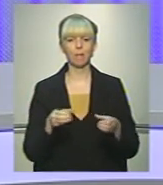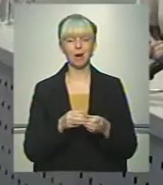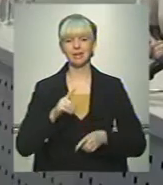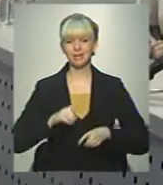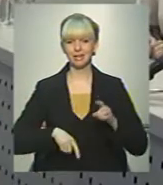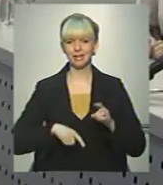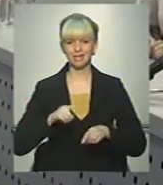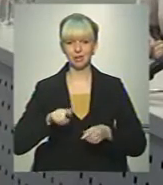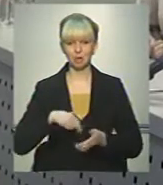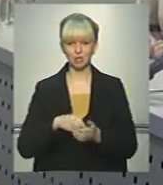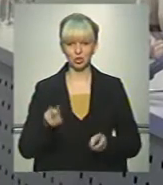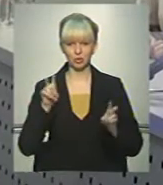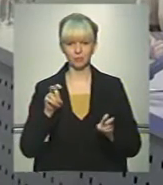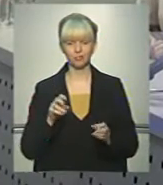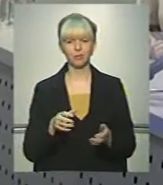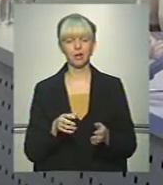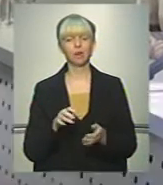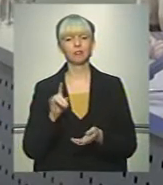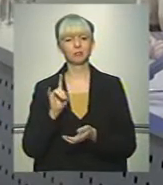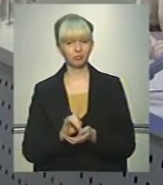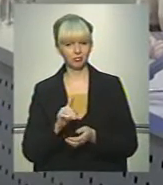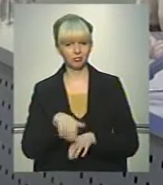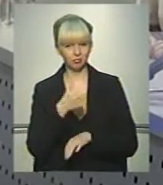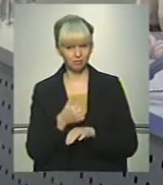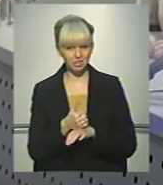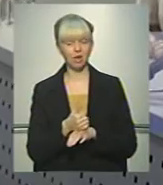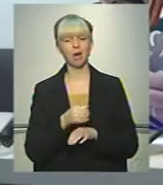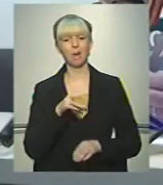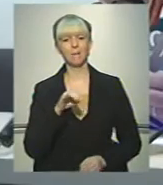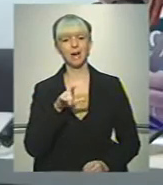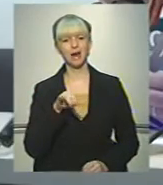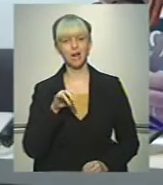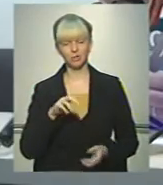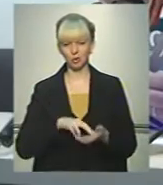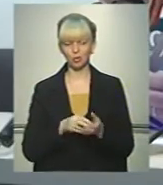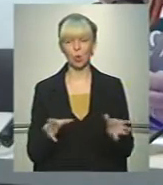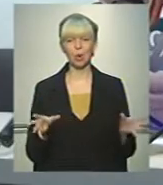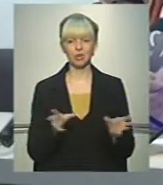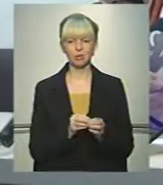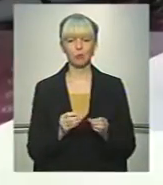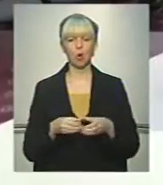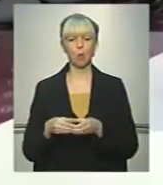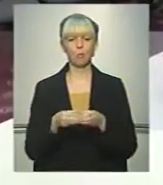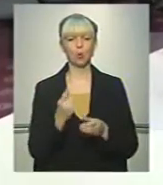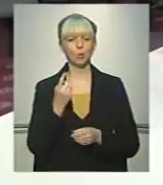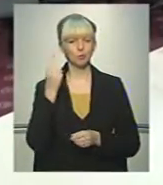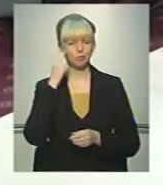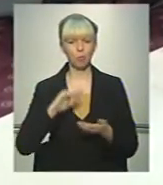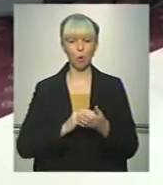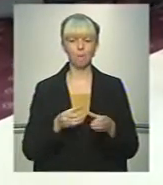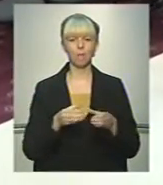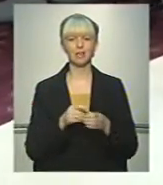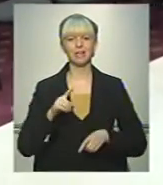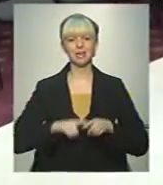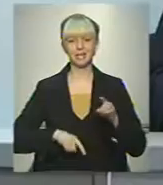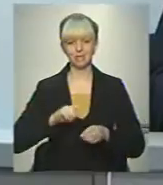місто». Посісти мерське крісло Віталій Михайлішин планує разом із командою однодумців політичної партії «Рідне